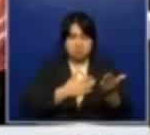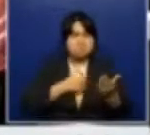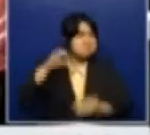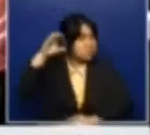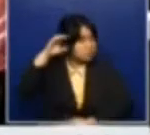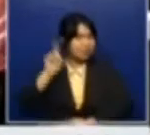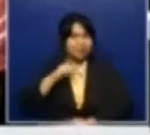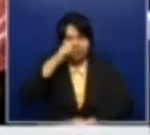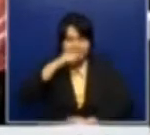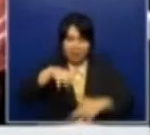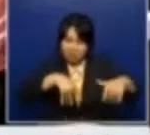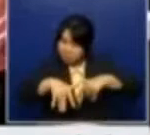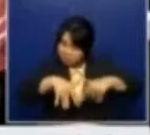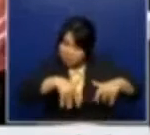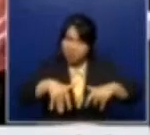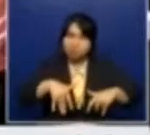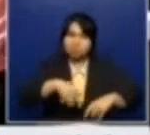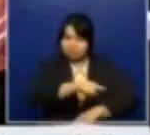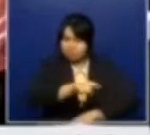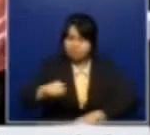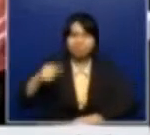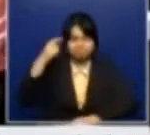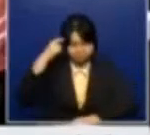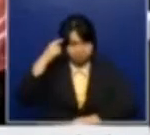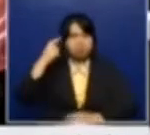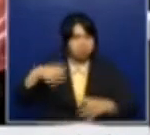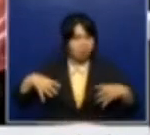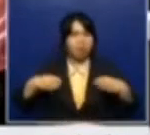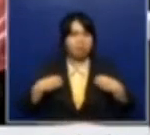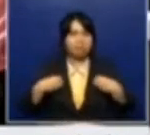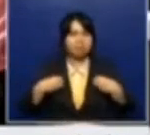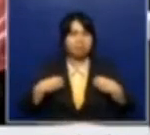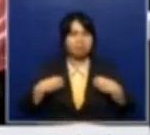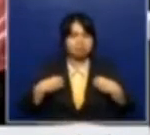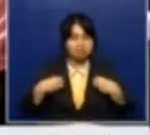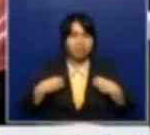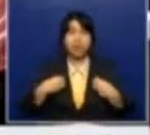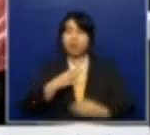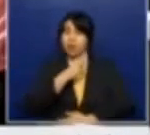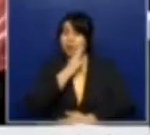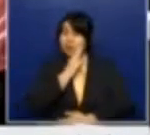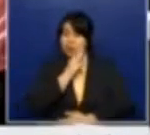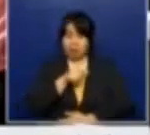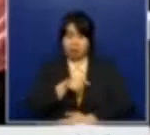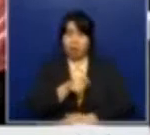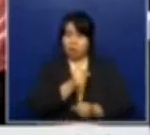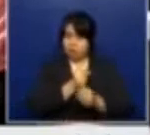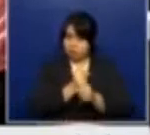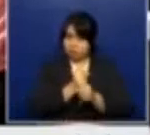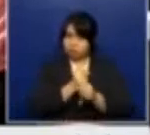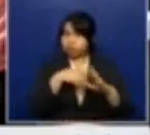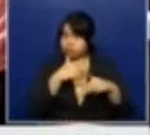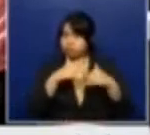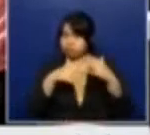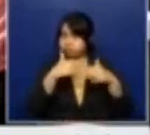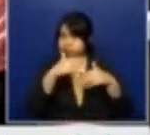ประชาชนคนไทยทุกกลุ่มทุกหมู่เราก็จะเห็นด้วยและถ้าหากว่าเขาได้ทําไปถึงจุดหนึ่ง